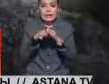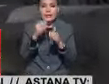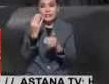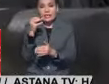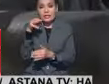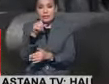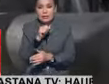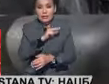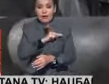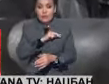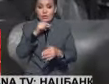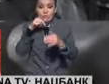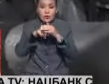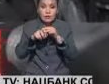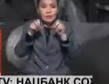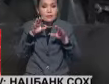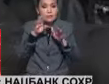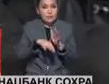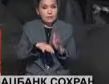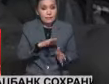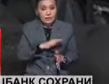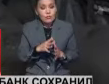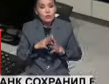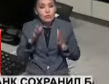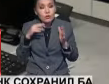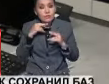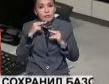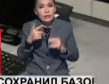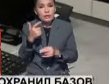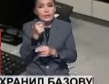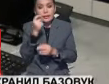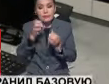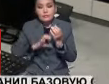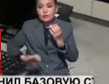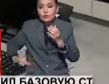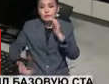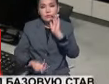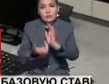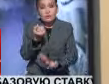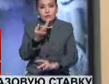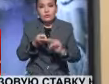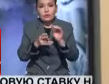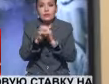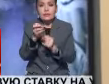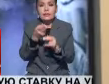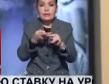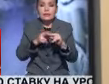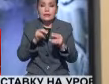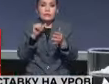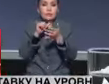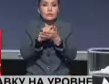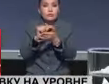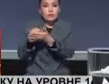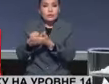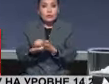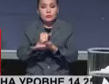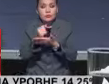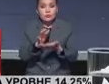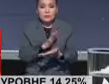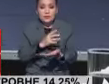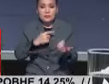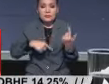чтобы работать на них было безопасно, стали больше выводить газ, метан из-под земли. Запустили систему позиционирования. Для того, чтобы